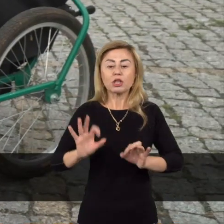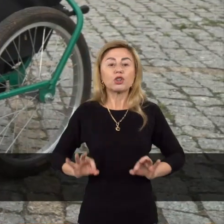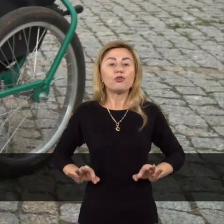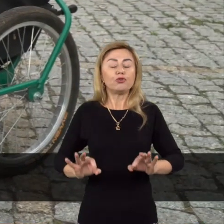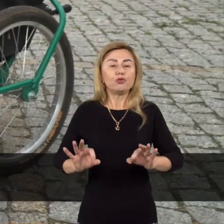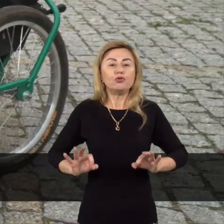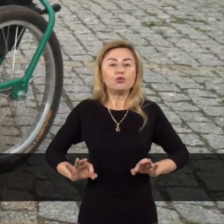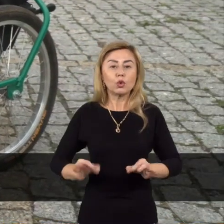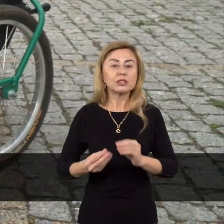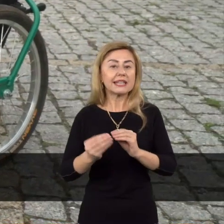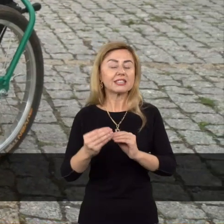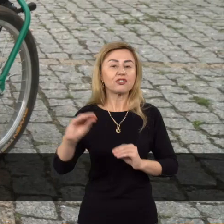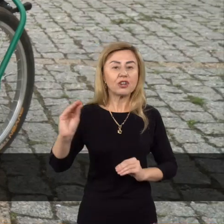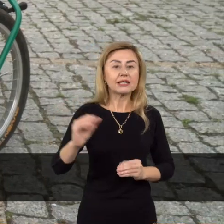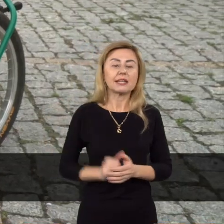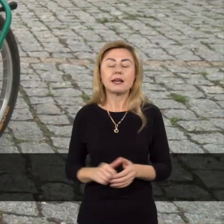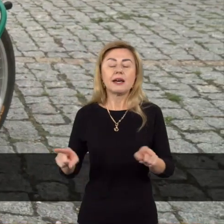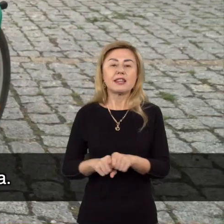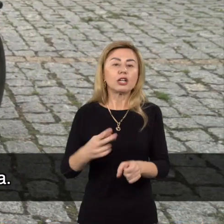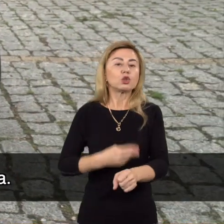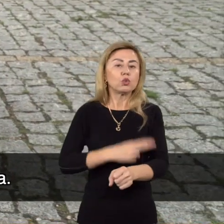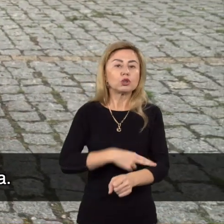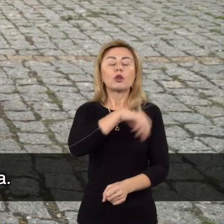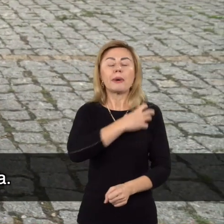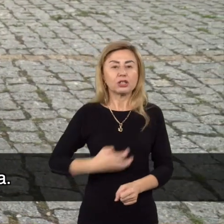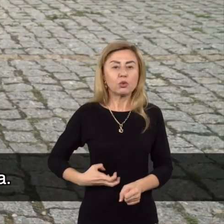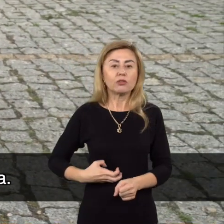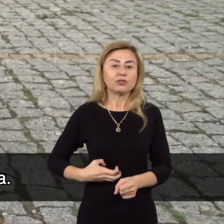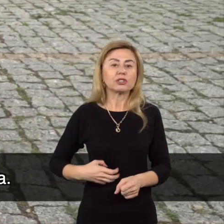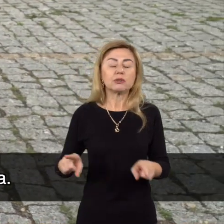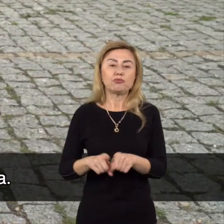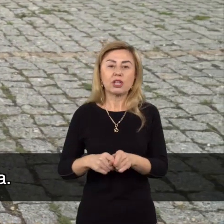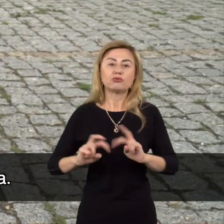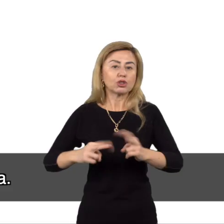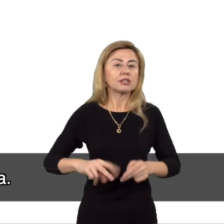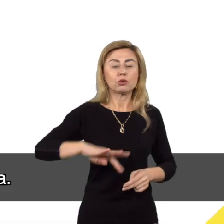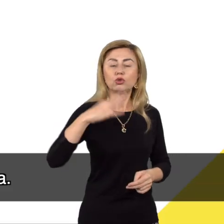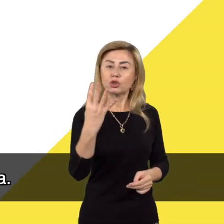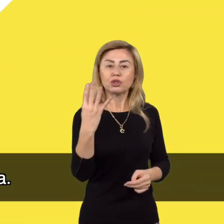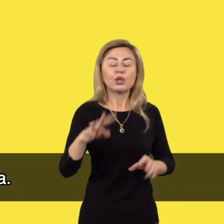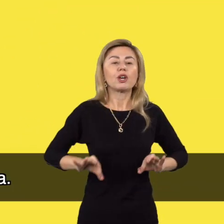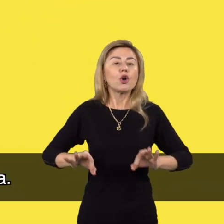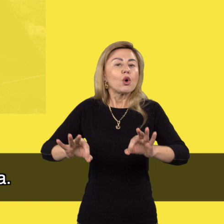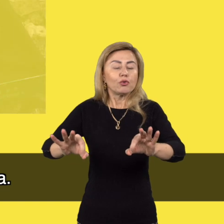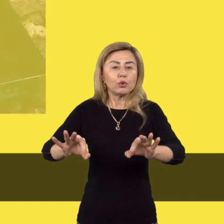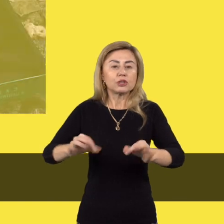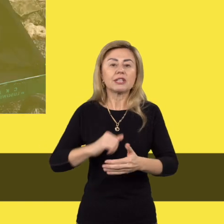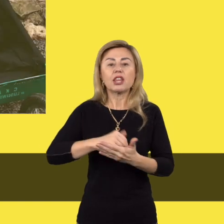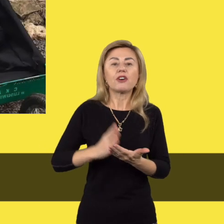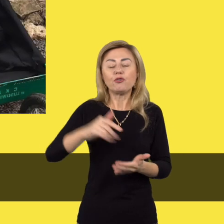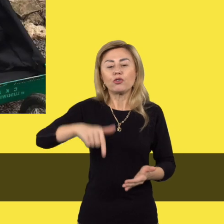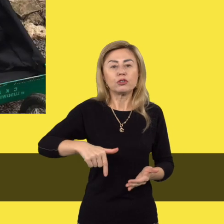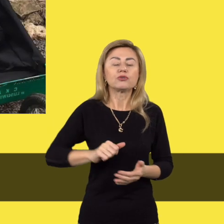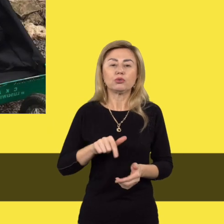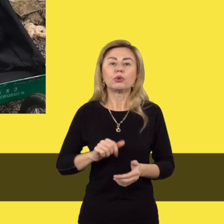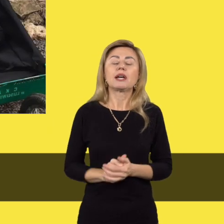sprzętu coraz więcej jest na szczęście. Urząd Marszałkowski też udostępnił bezpłatnie 4 wózki na terenie województwa. Myślę, że jeszcze za